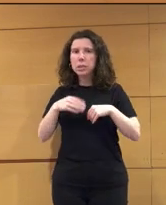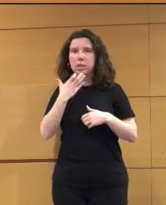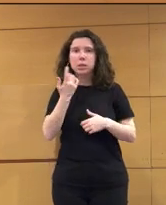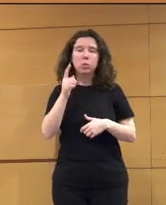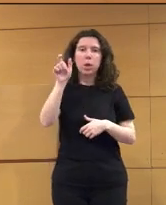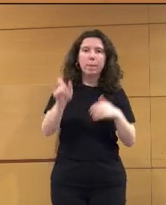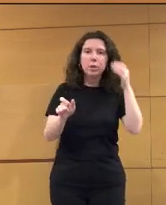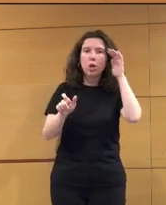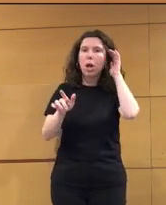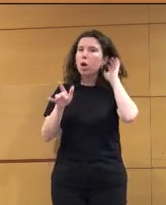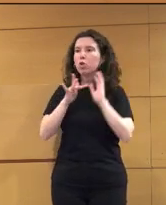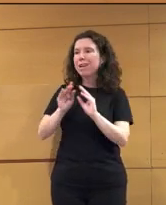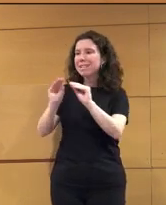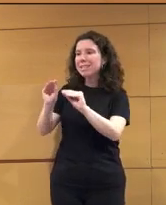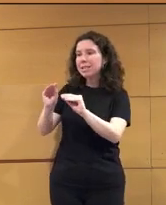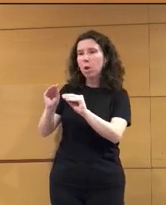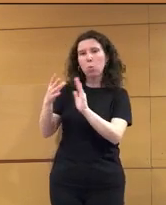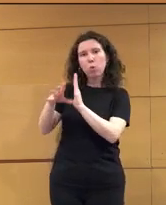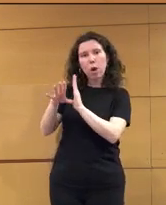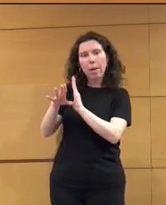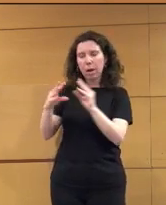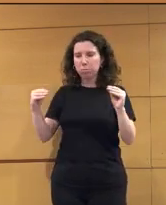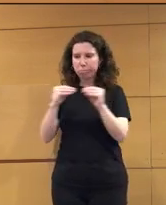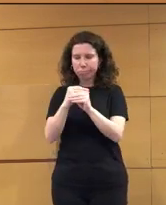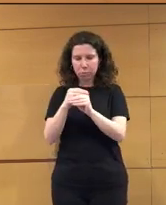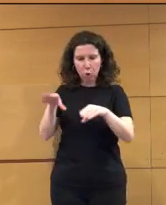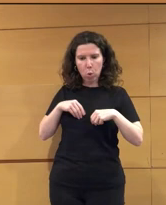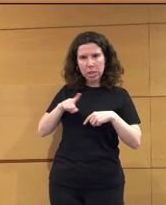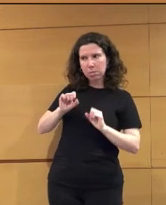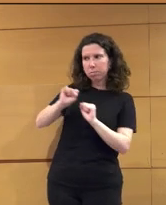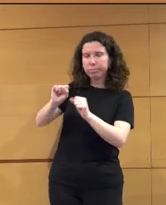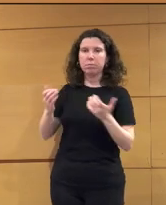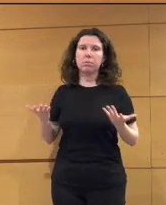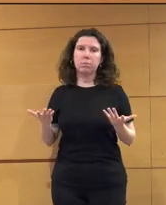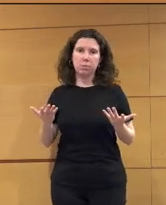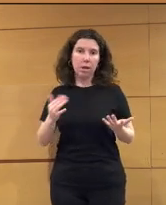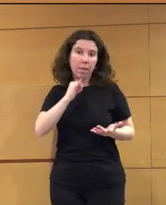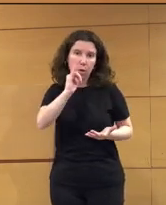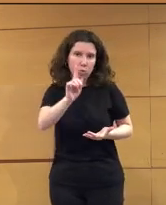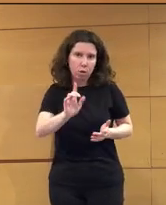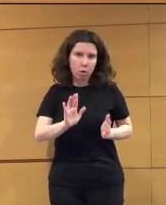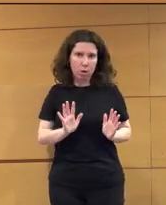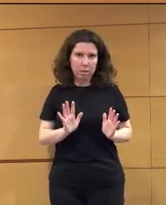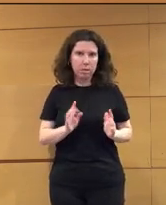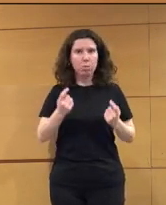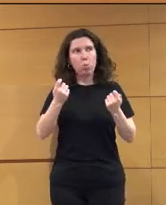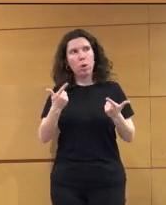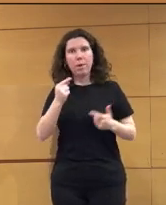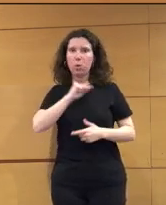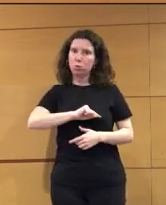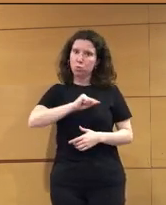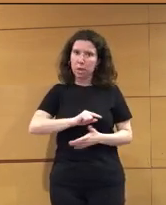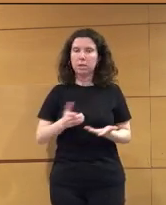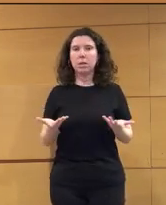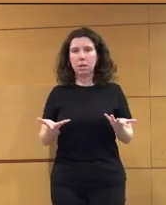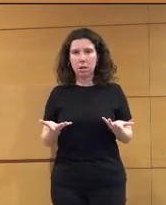amb Microsoft, l'altra... Ostres, lluitem també una mica... És una qüestió, no és una denúncia, però és una mica d'agafar consciència, de la mateixa